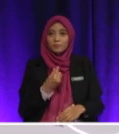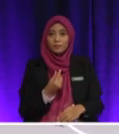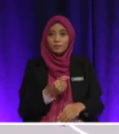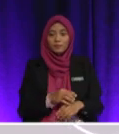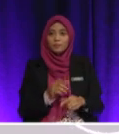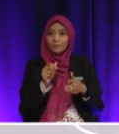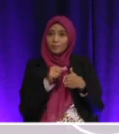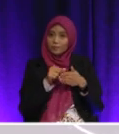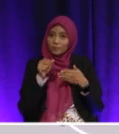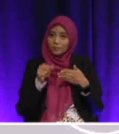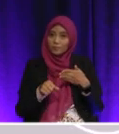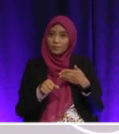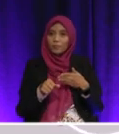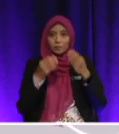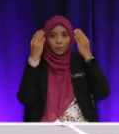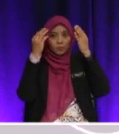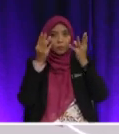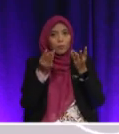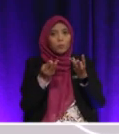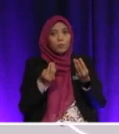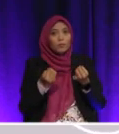sekali ya Aqila